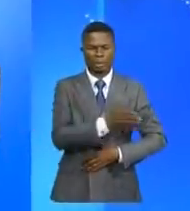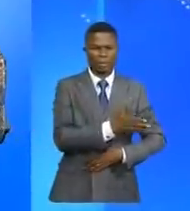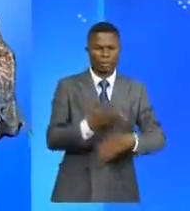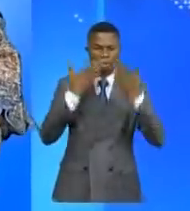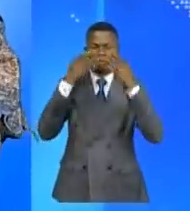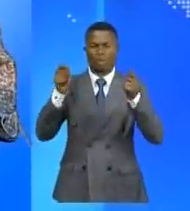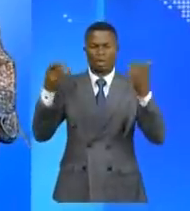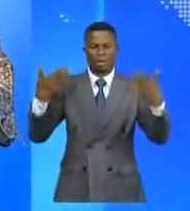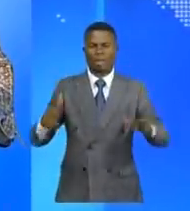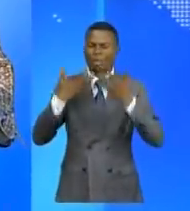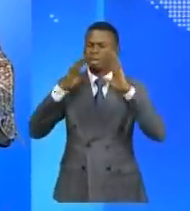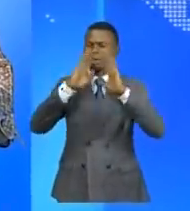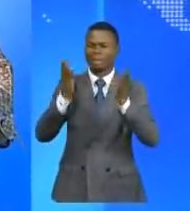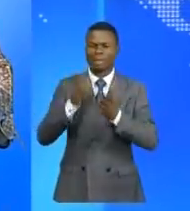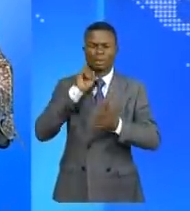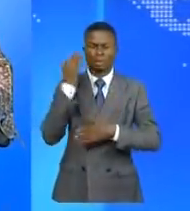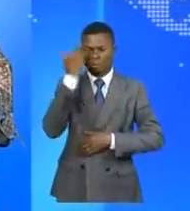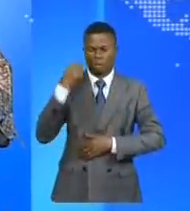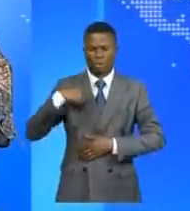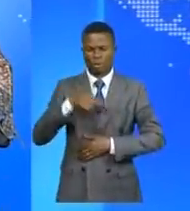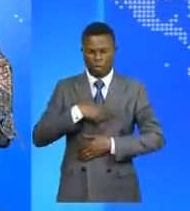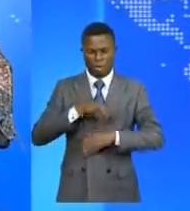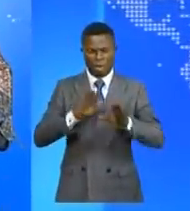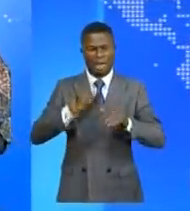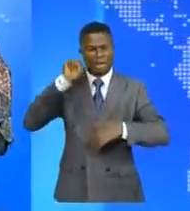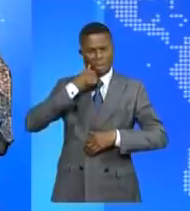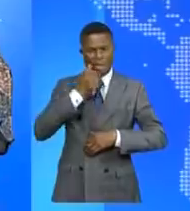Fin de ce journal, merci à vous de l'avoir suivi et restez avec nous